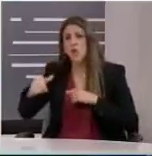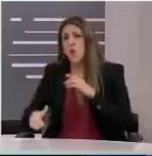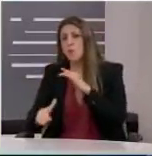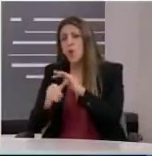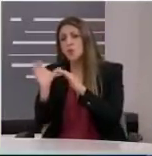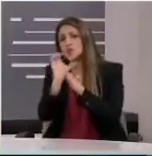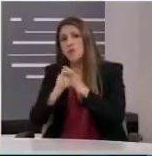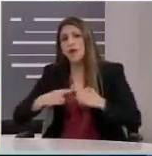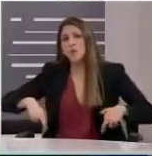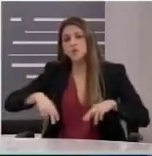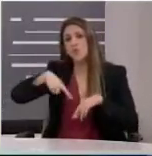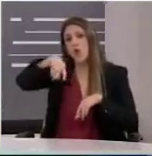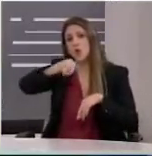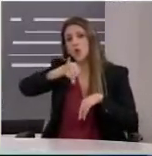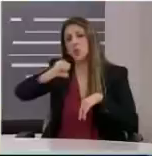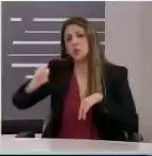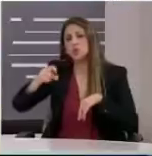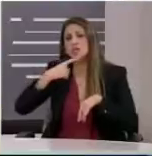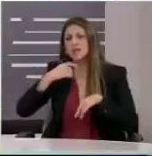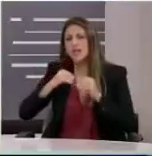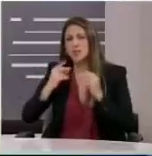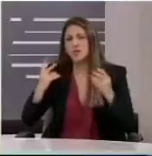που συνεδριάσαμε λίγο πριν και με